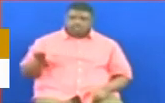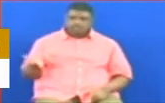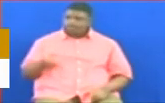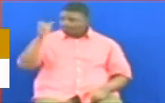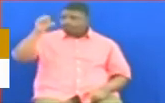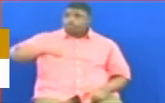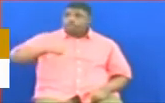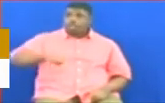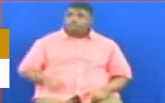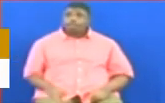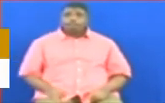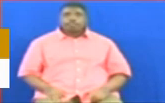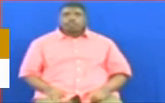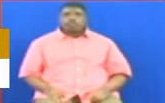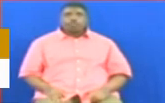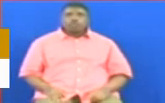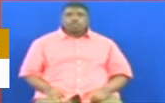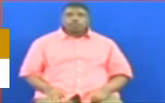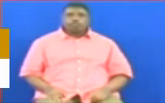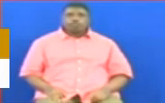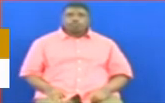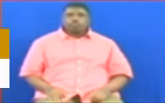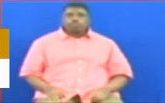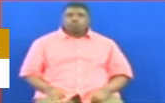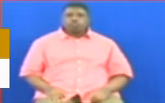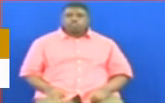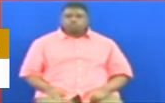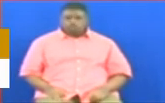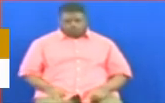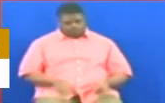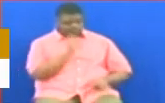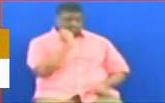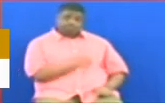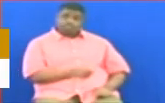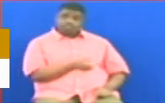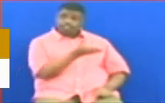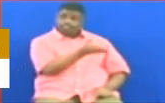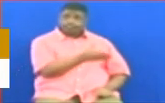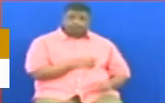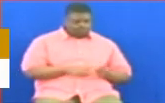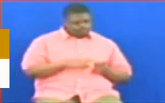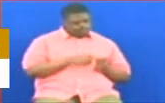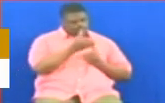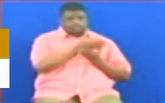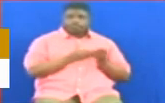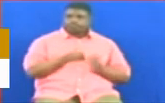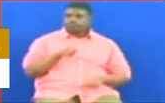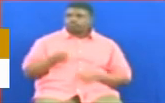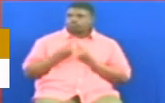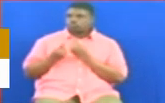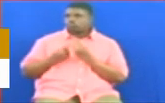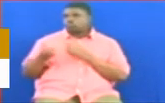mbaya. Mheshimiwa Spika, kuna hili eneo linalozungumzia